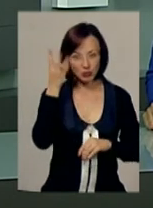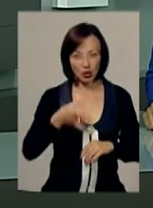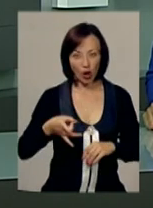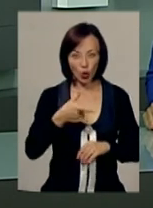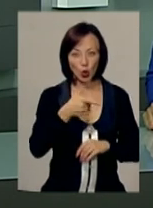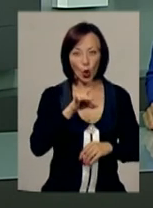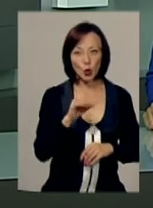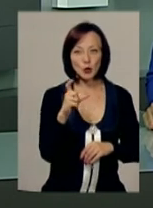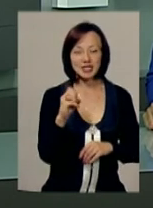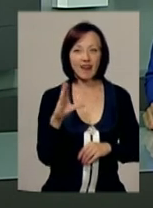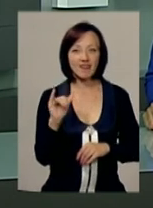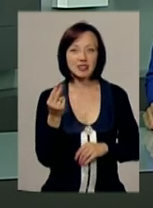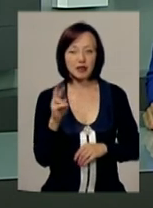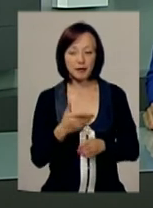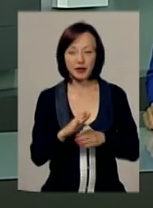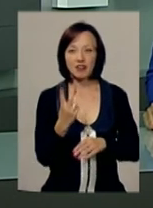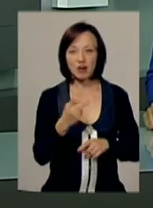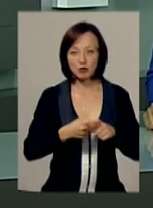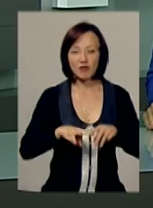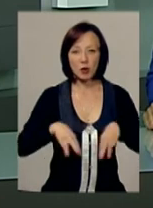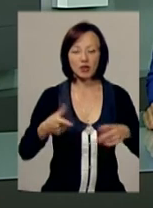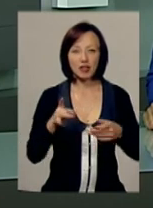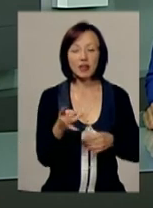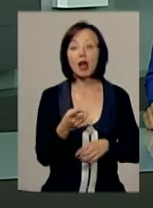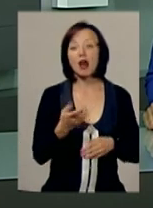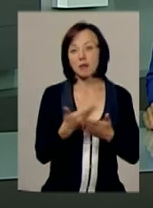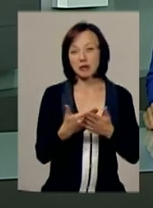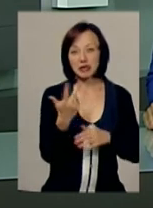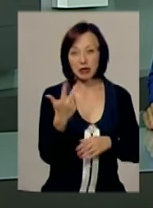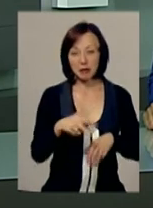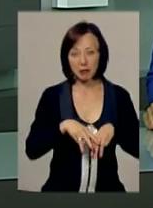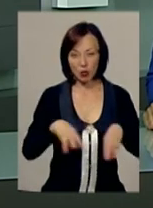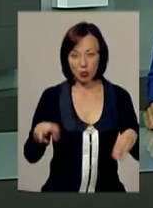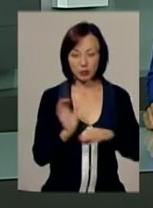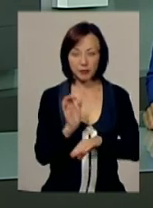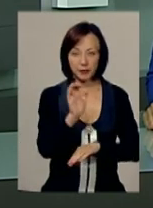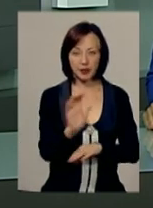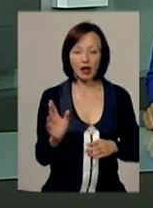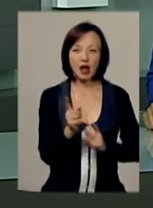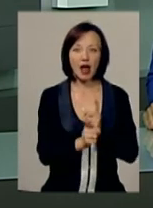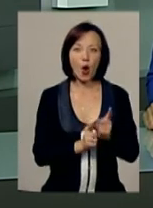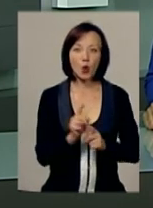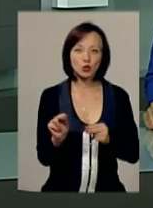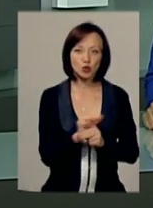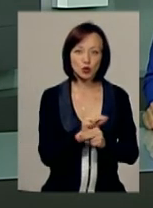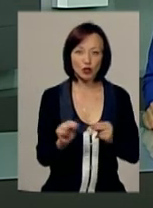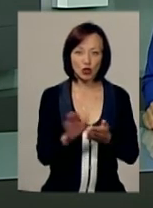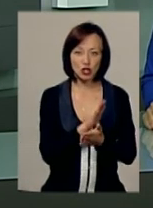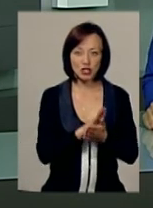фонд виділив понад 2,5 мільйони гривень. Майже 3,5 мільйони підуть на реконструкцію очисних споруд та каналізації